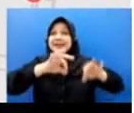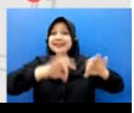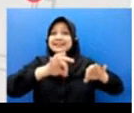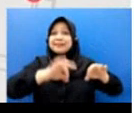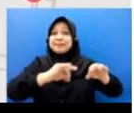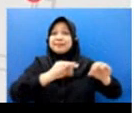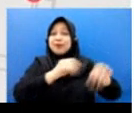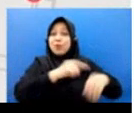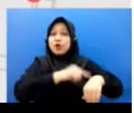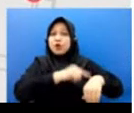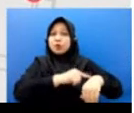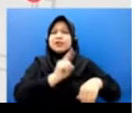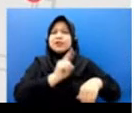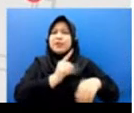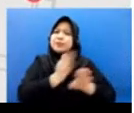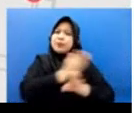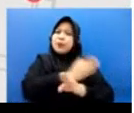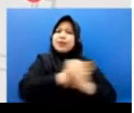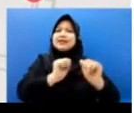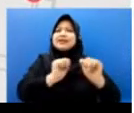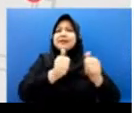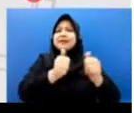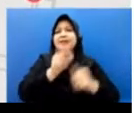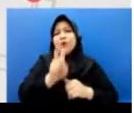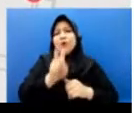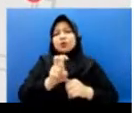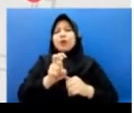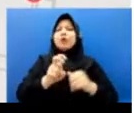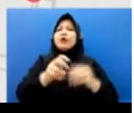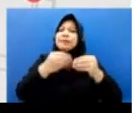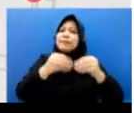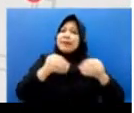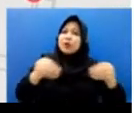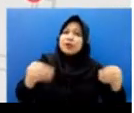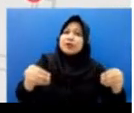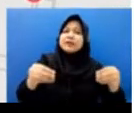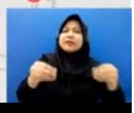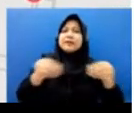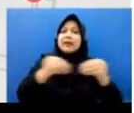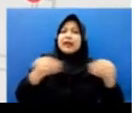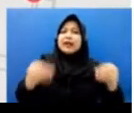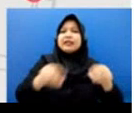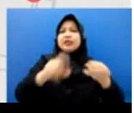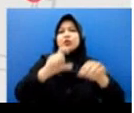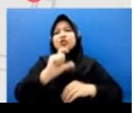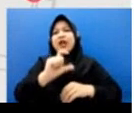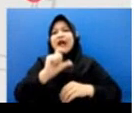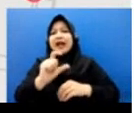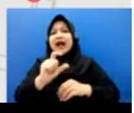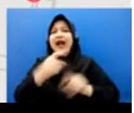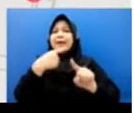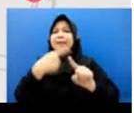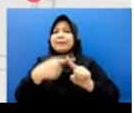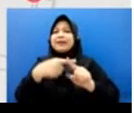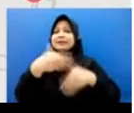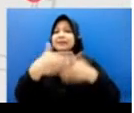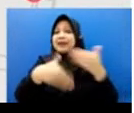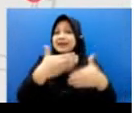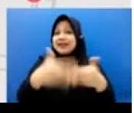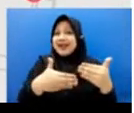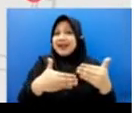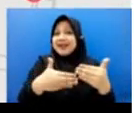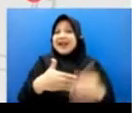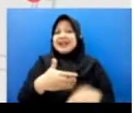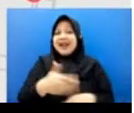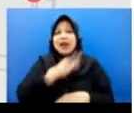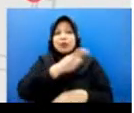dipersiapkan, metode pengajaran sampai juga eksekusi. Nah, apalagi ketika eksekusi tersebut dengan sistem membiarkan murid untuk eksplorasi